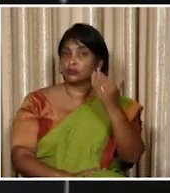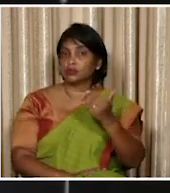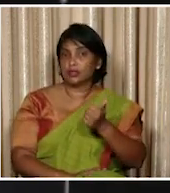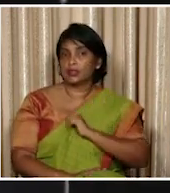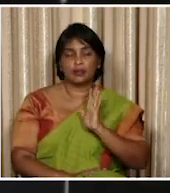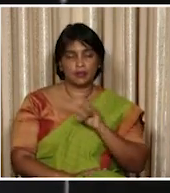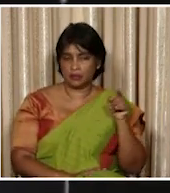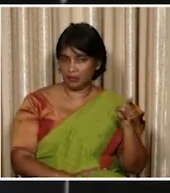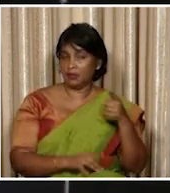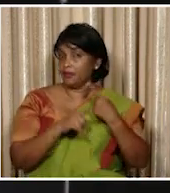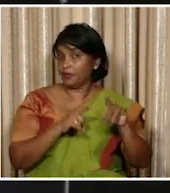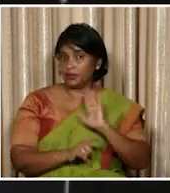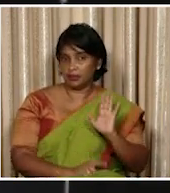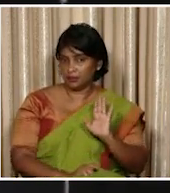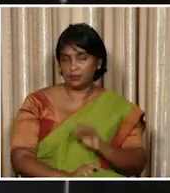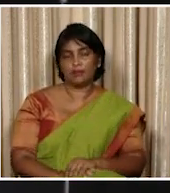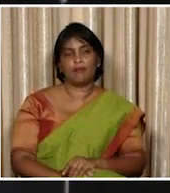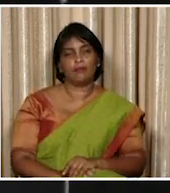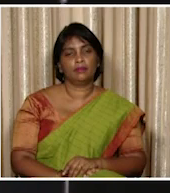நதி கெனேக் வித்தரண்ணுவ